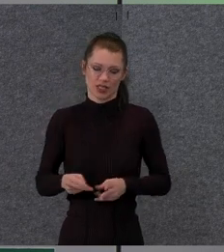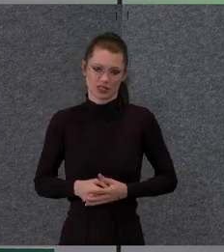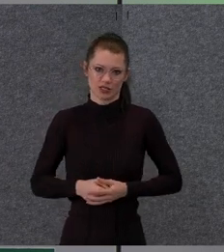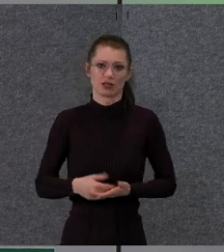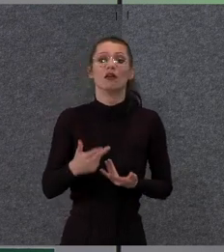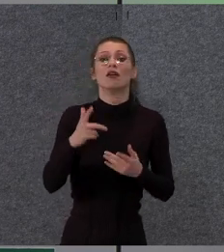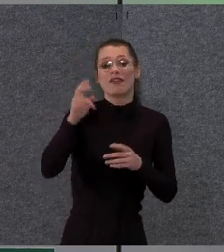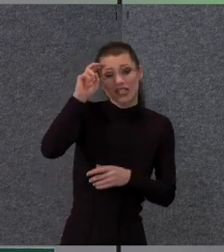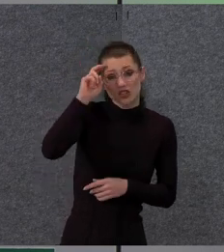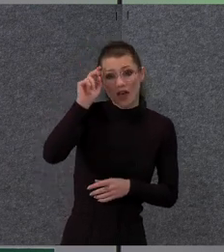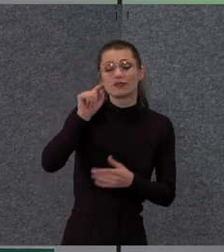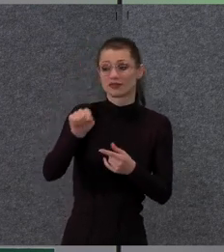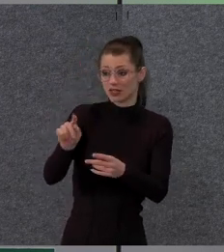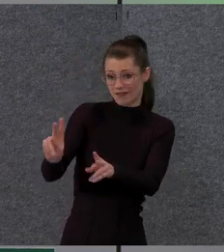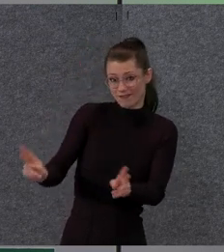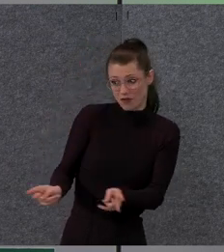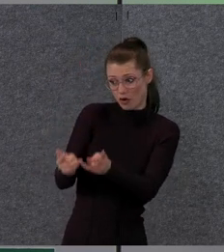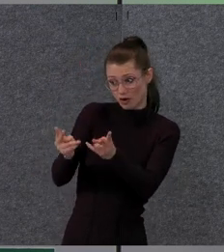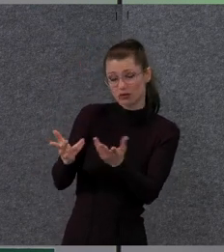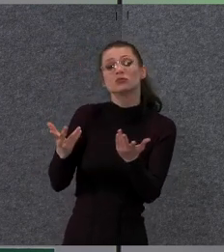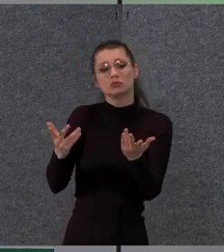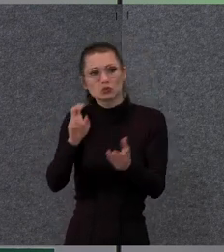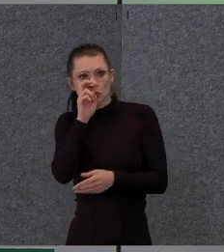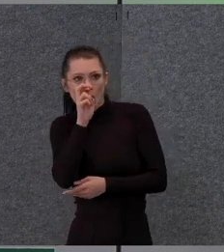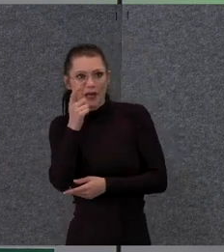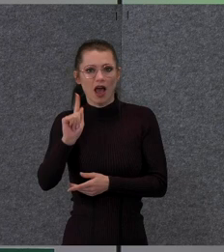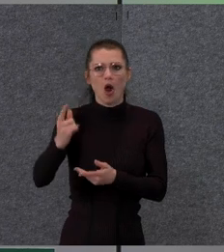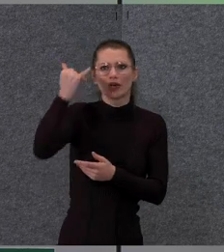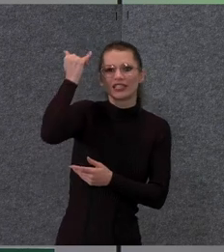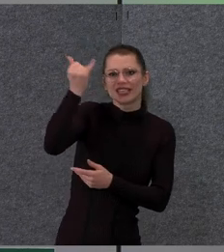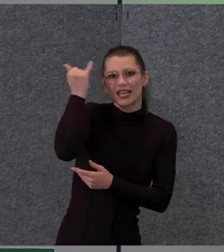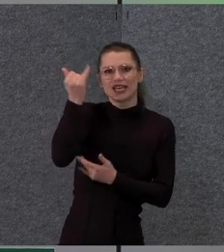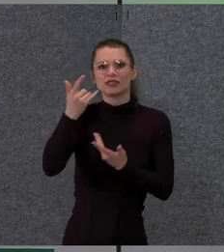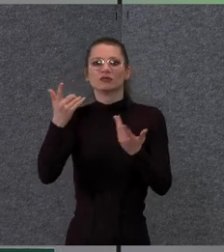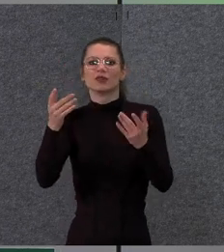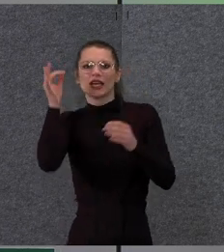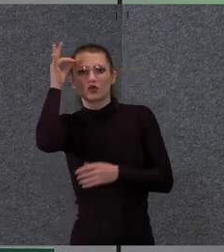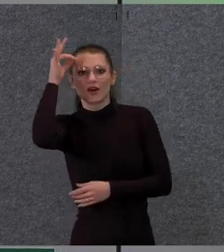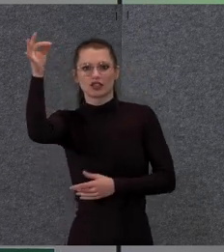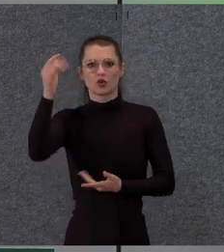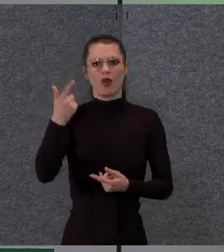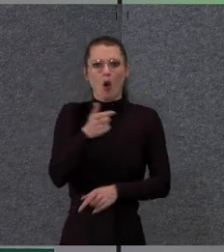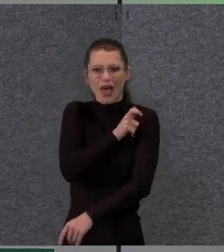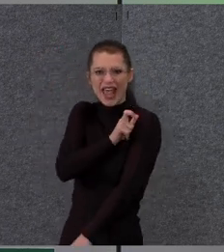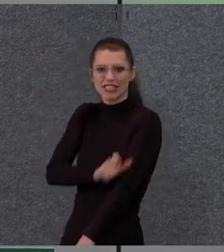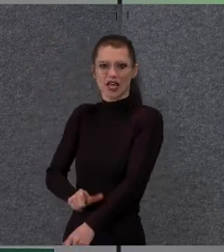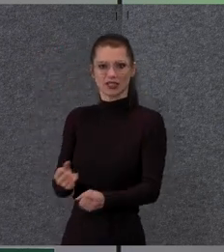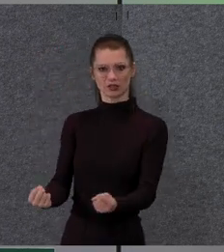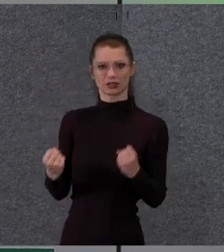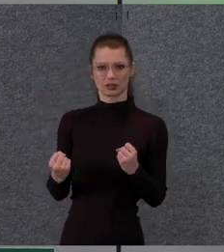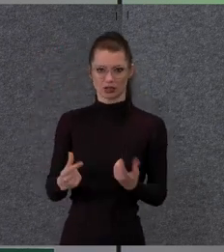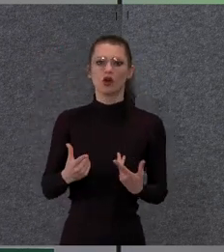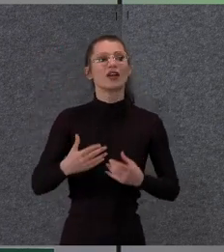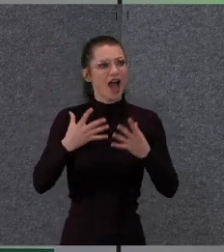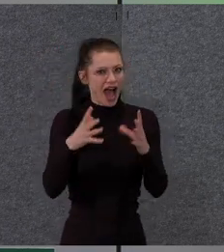fördert Neugierde, löst Probleme, entfacht Ideen und Innovationen, stärkt Resilienz und gibt Halt